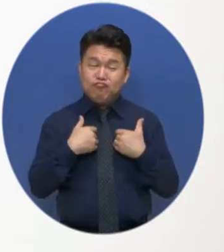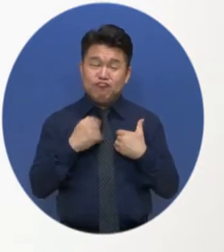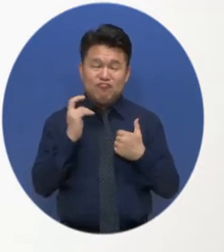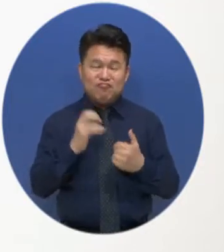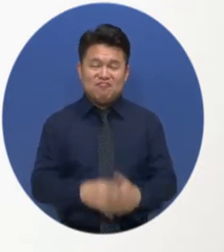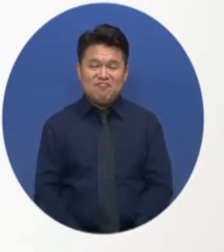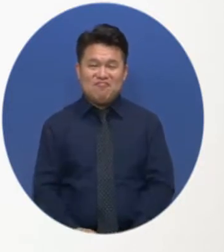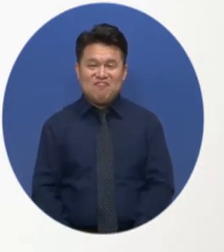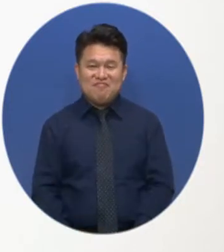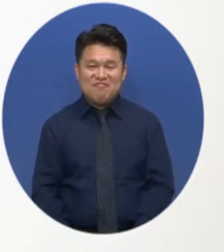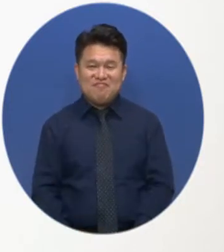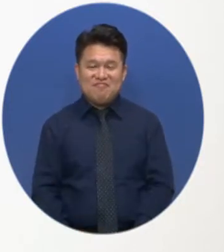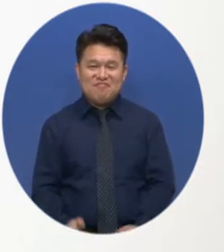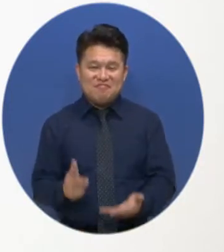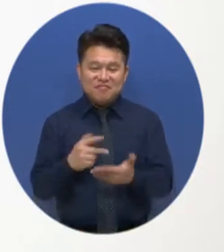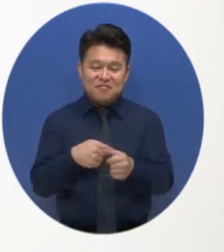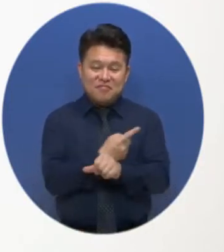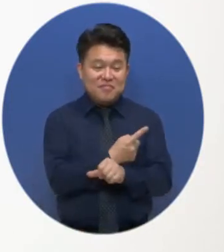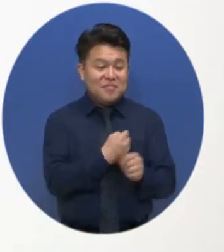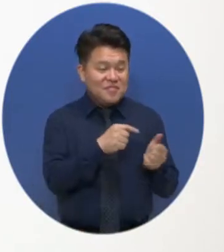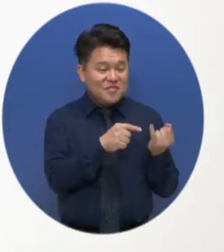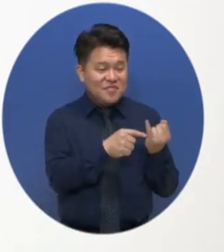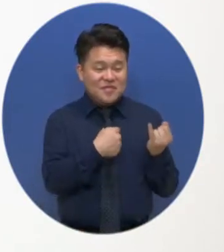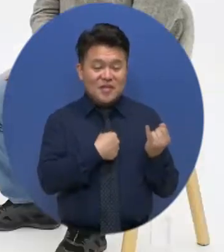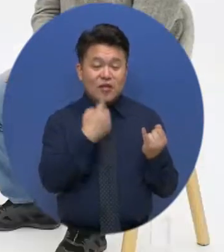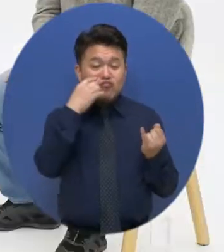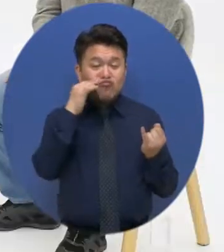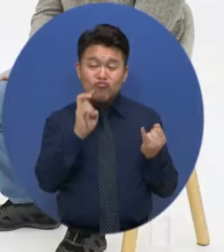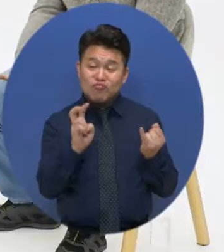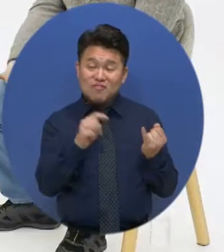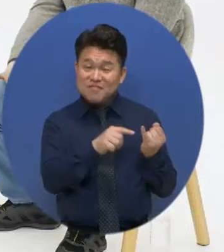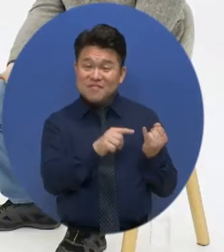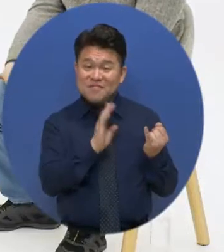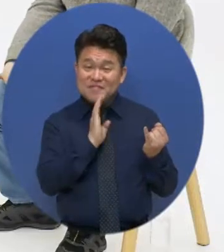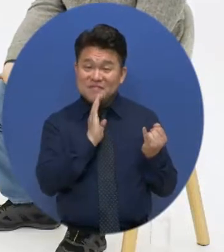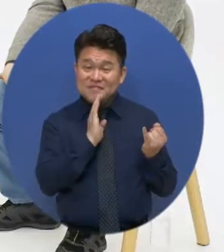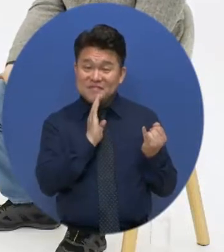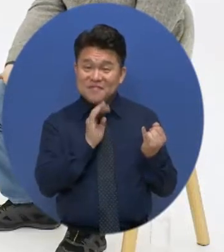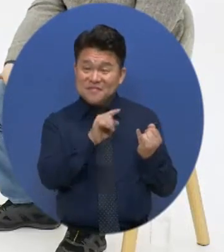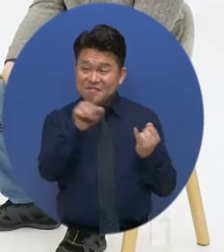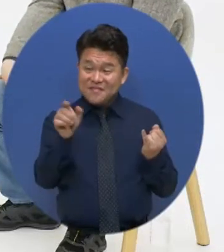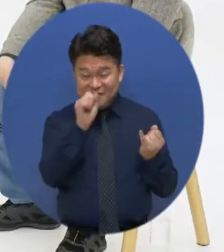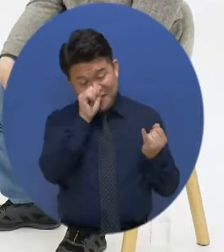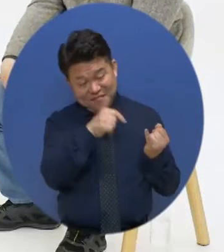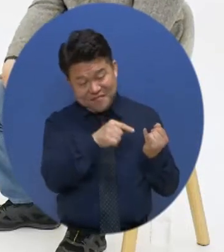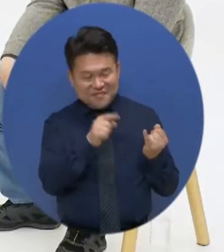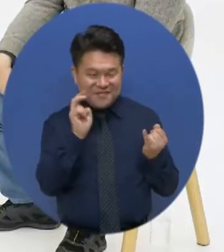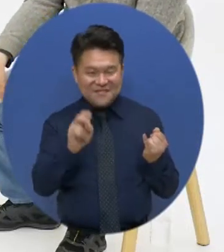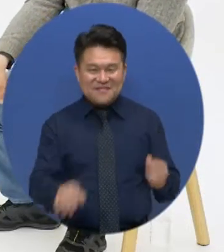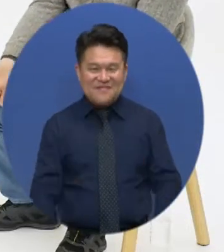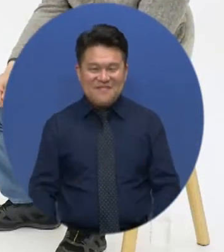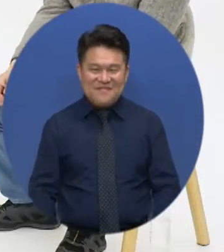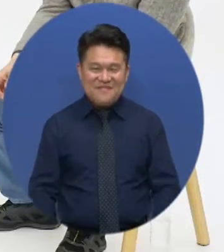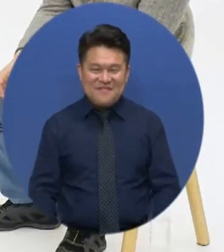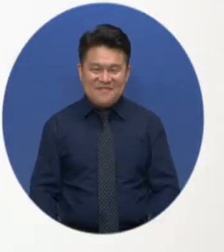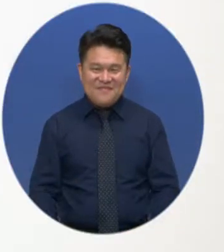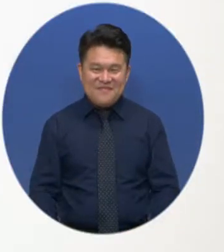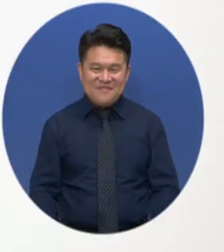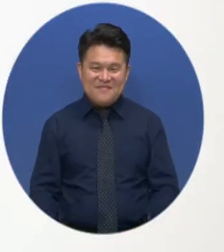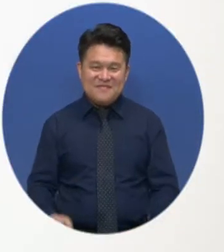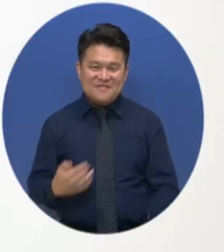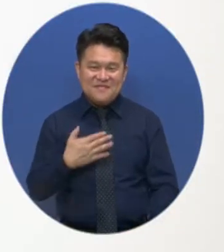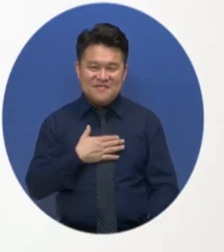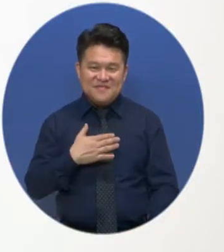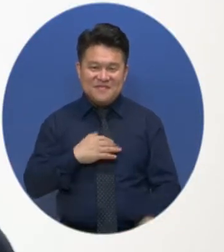것 같아. 카메라 밖에 미진은 어떤 사람인가 궁금한 사람들이 이걸 되게 좋아하지 않을까 하는 생각도 들었고 또